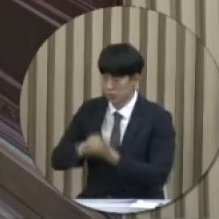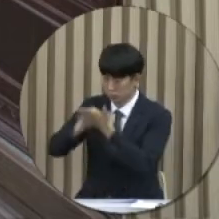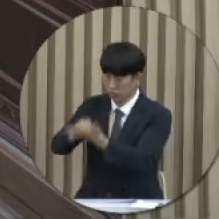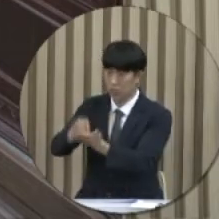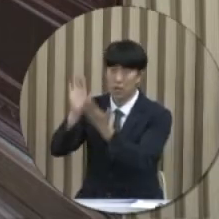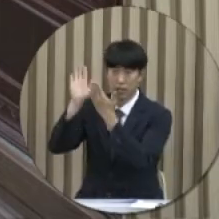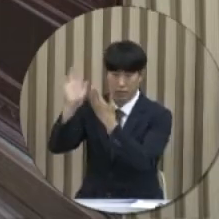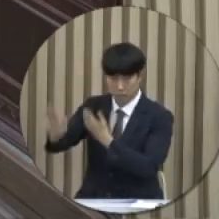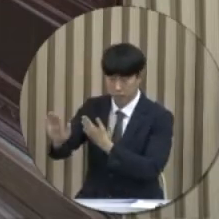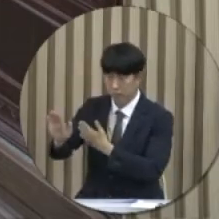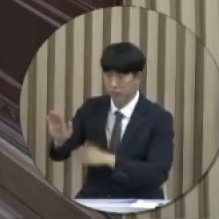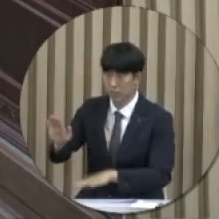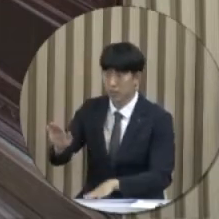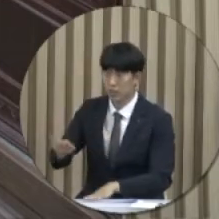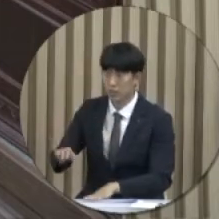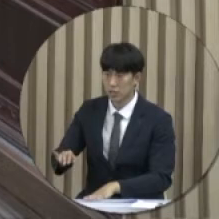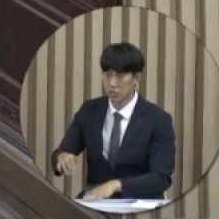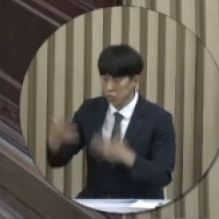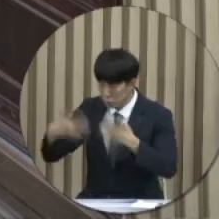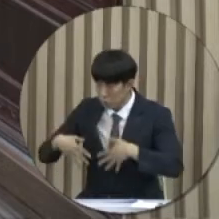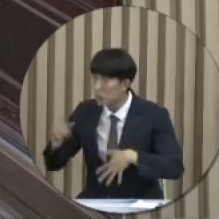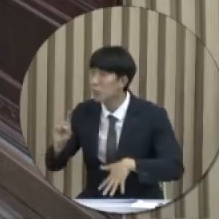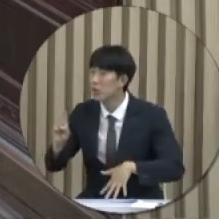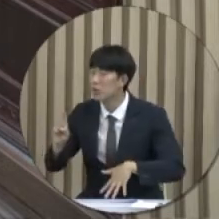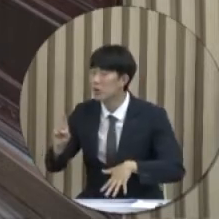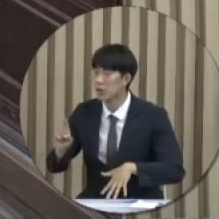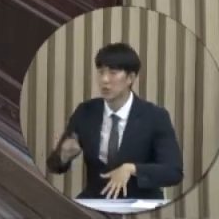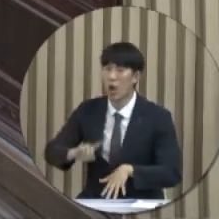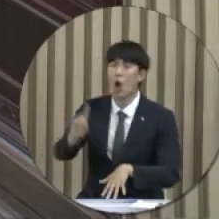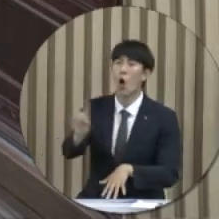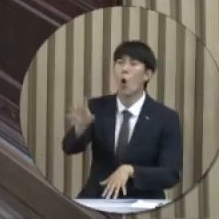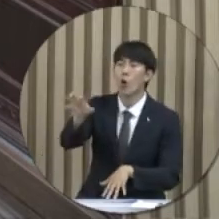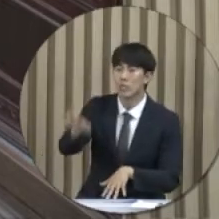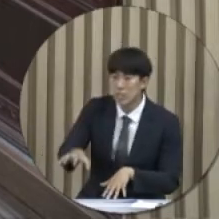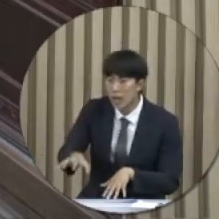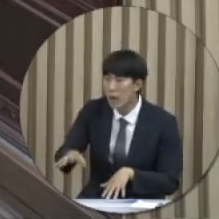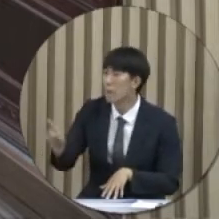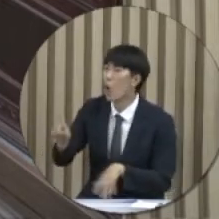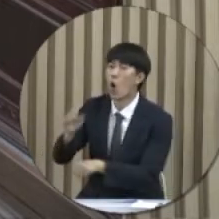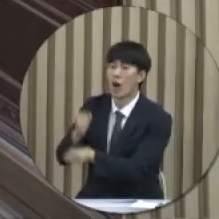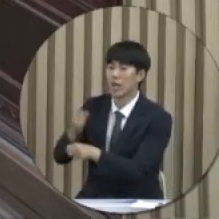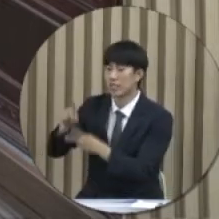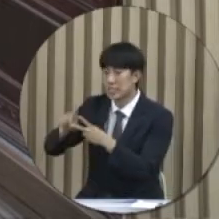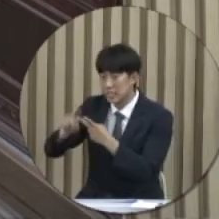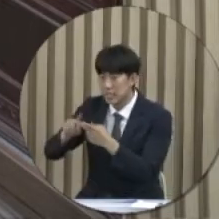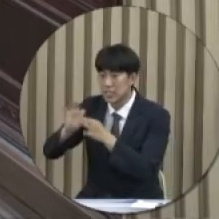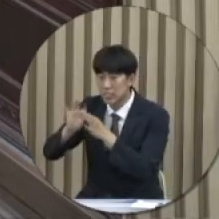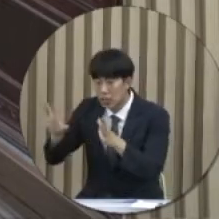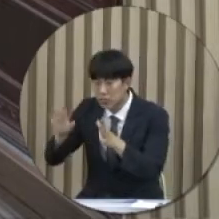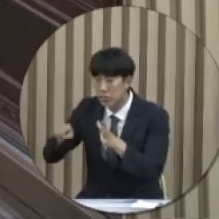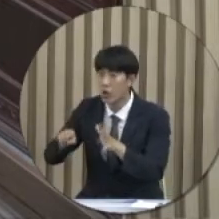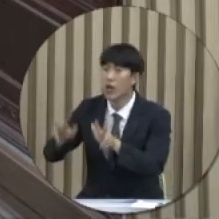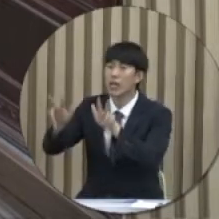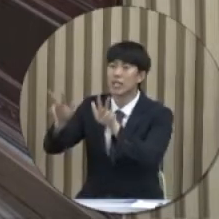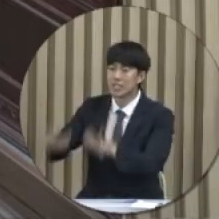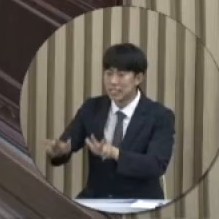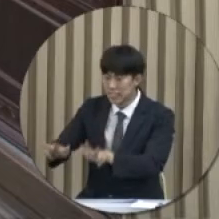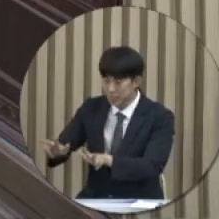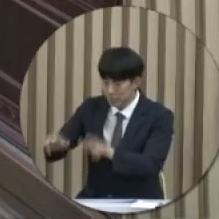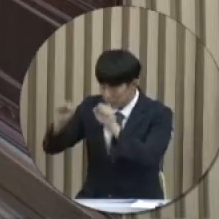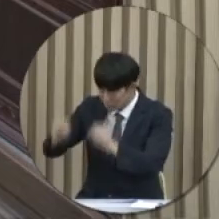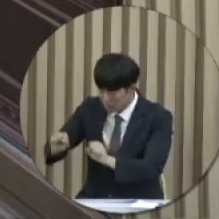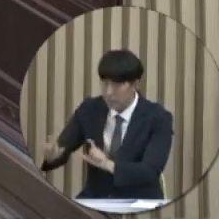나서 전제 조건이 그거였습니다. 어디에 어느 걸 하든 간에 그게 과연 현재 살고